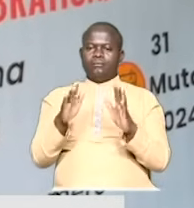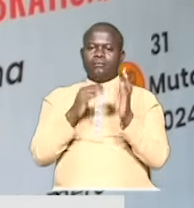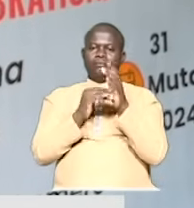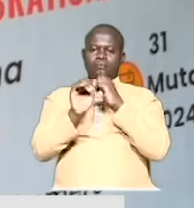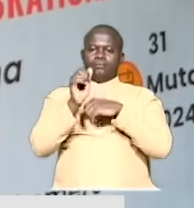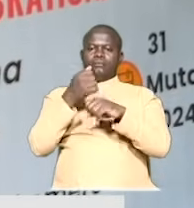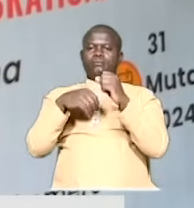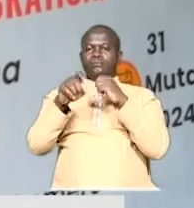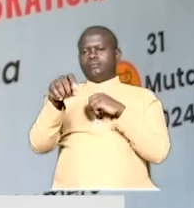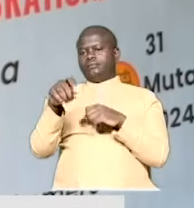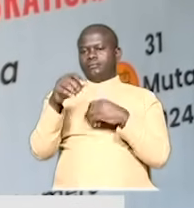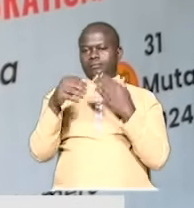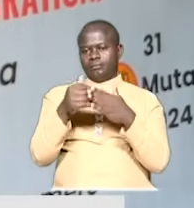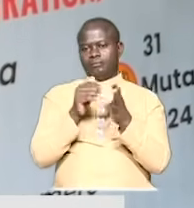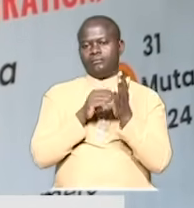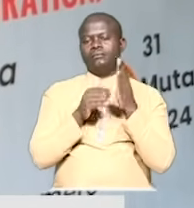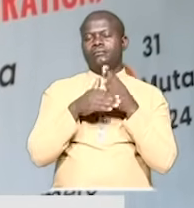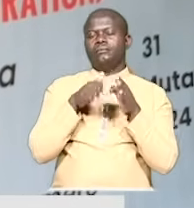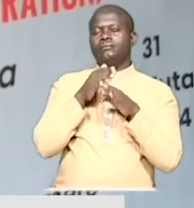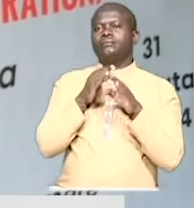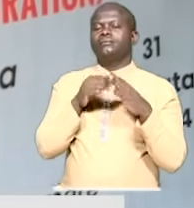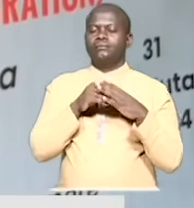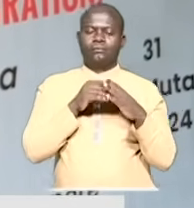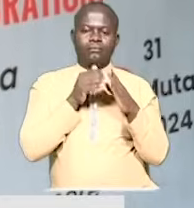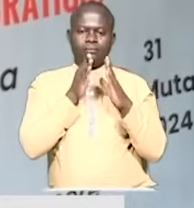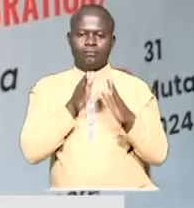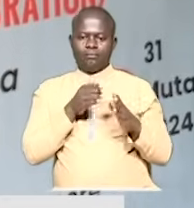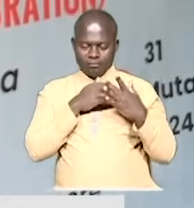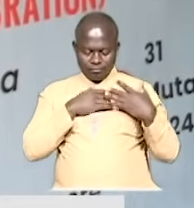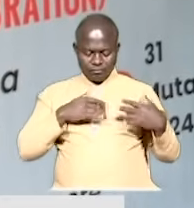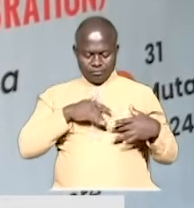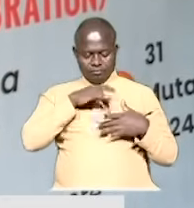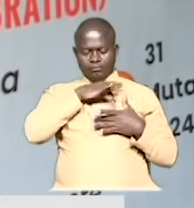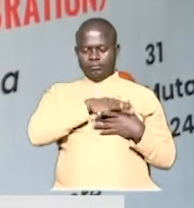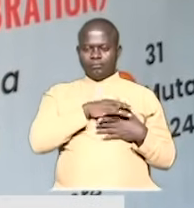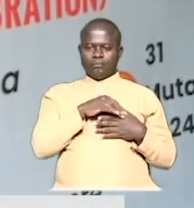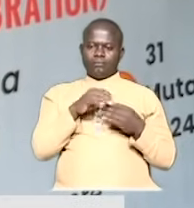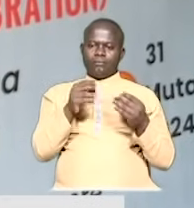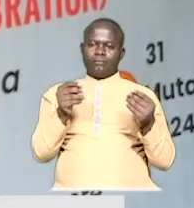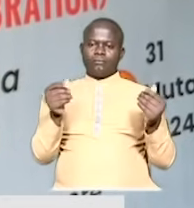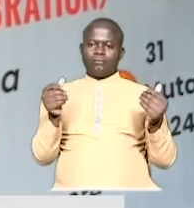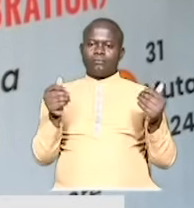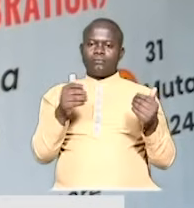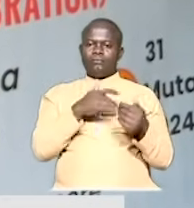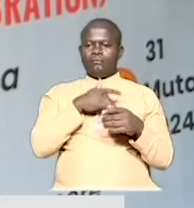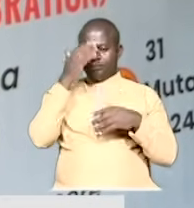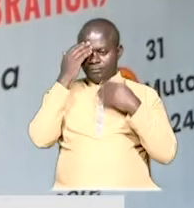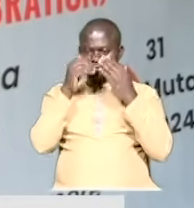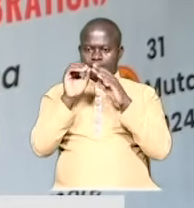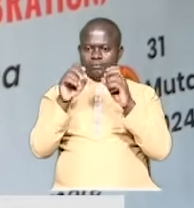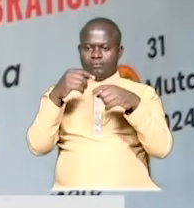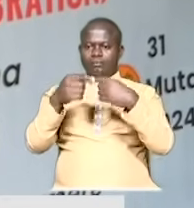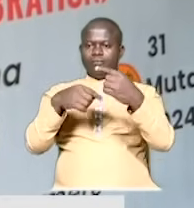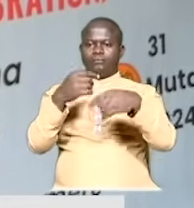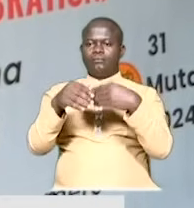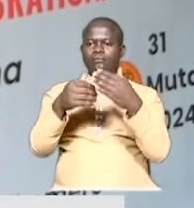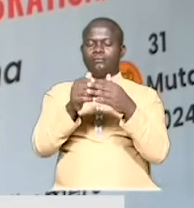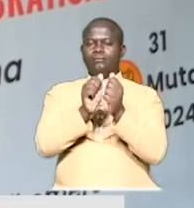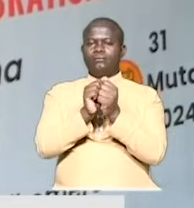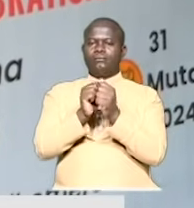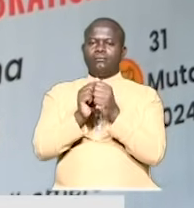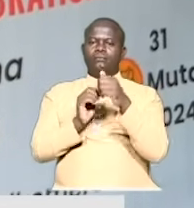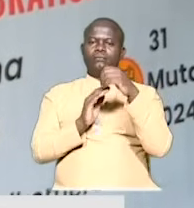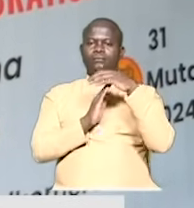ibikorwa bikenewe mu gusana umuntu w'imbere mu isana mitima mu komorana ibikomere kugira ngo dukomeze